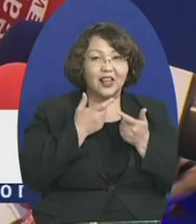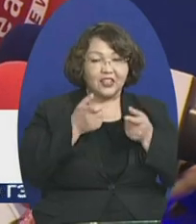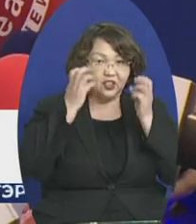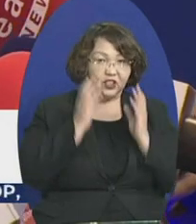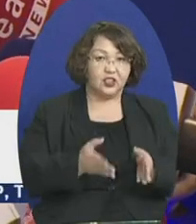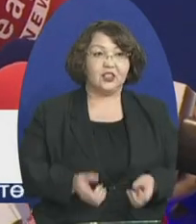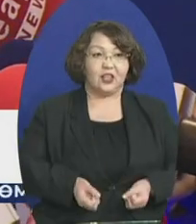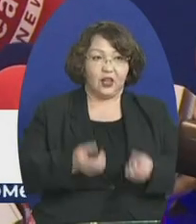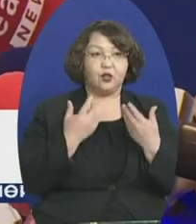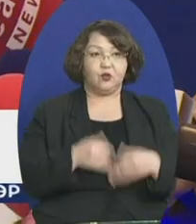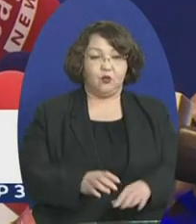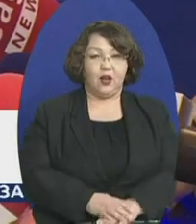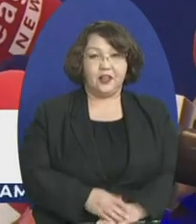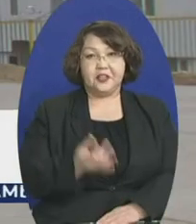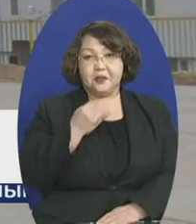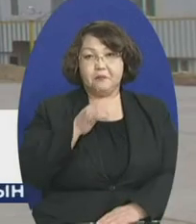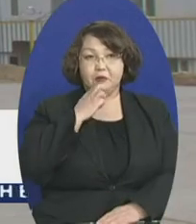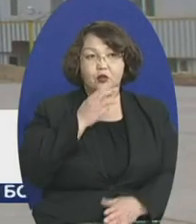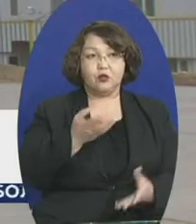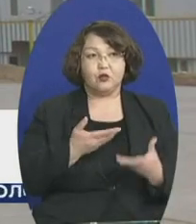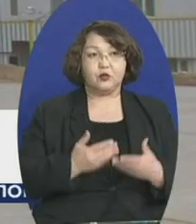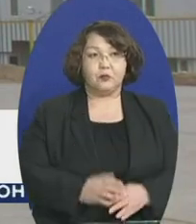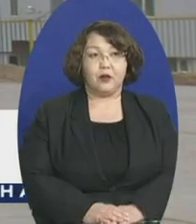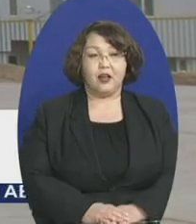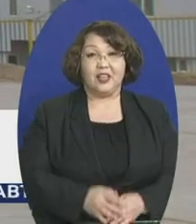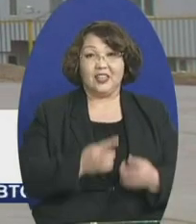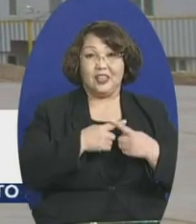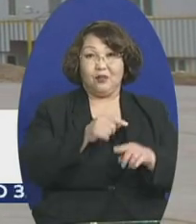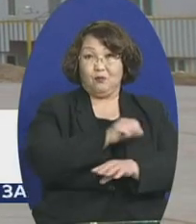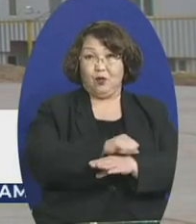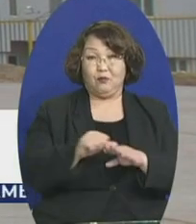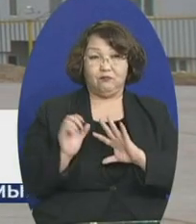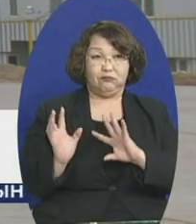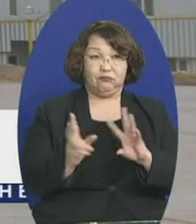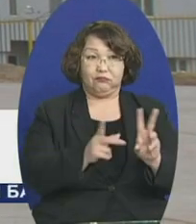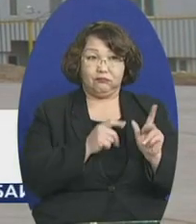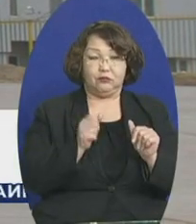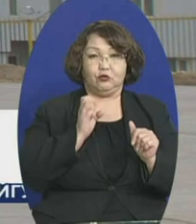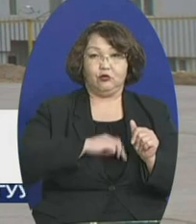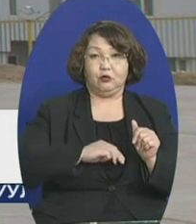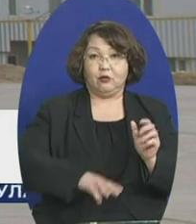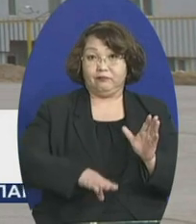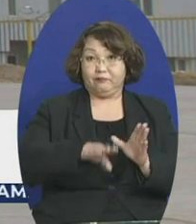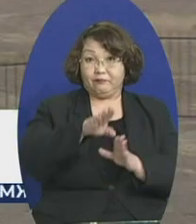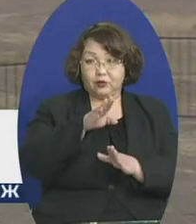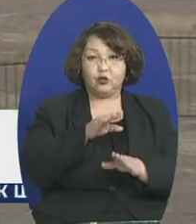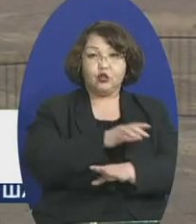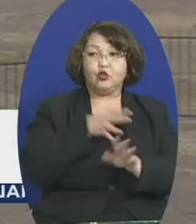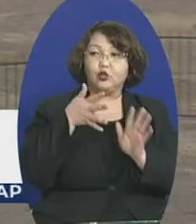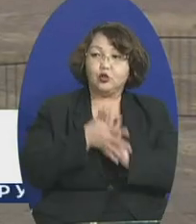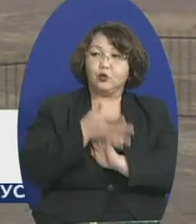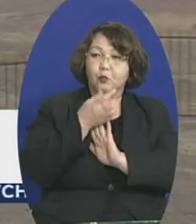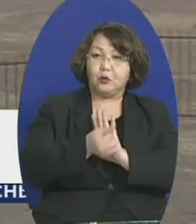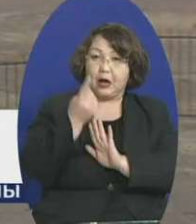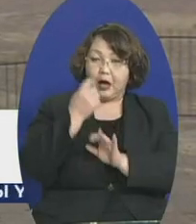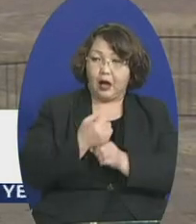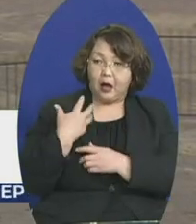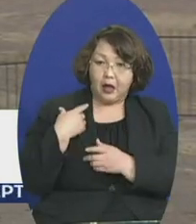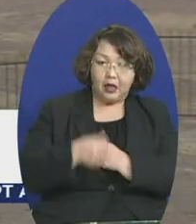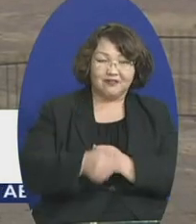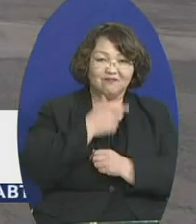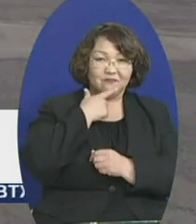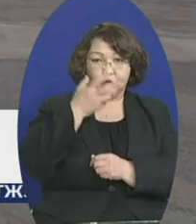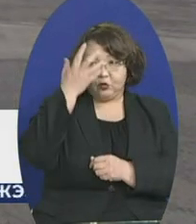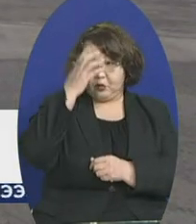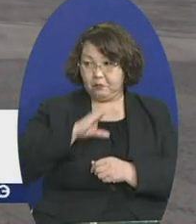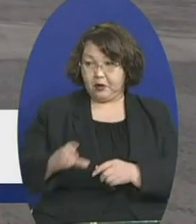гэдэг ийм мэдээлэл өгсөн. Бомбын сэргэлтийн үрэнд хийж байгаа ажлуудыг зөвхөн төсвийн өрөнгө оруулалтаар хийх боломжгүй. За тиймээс төр хувийн